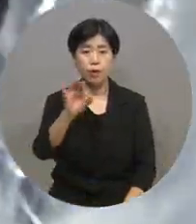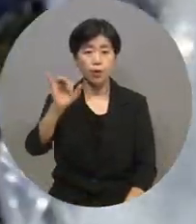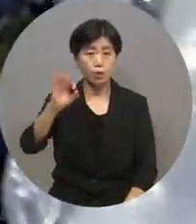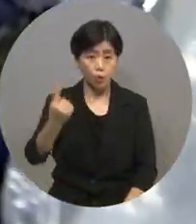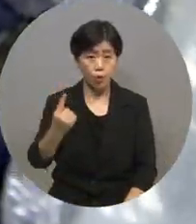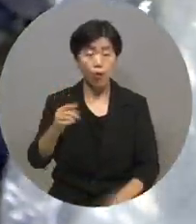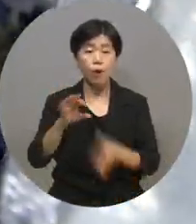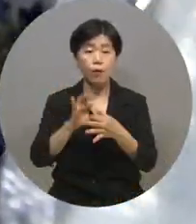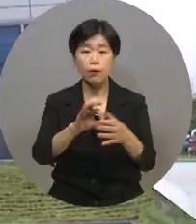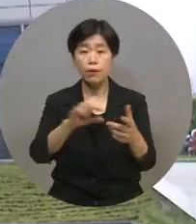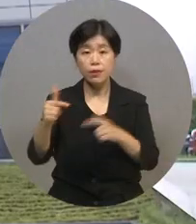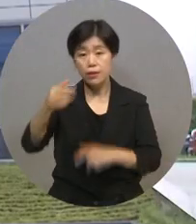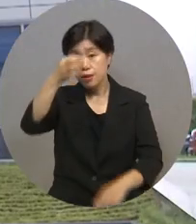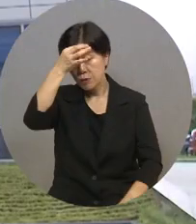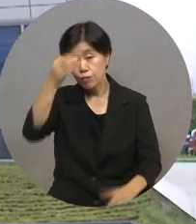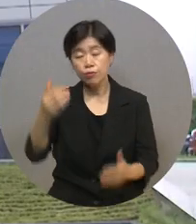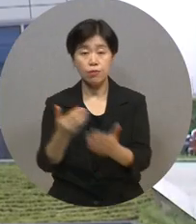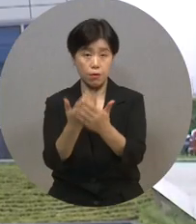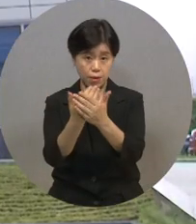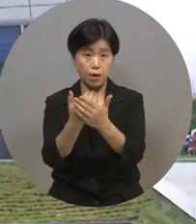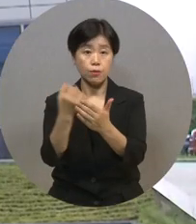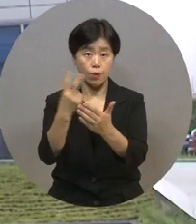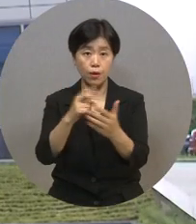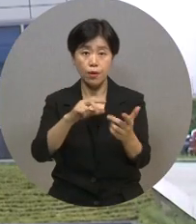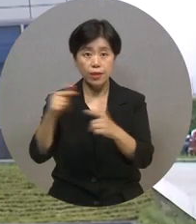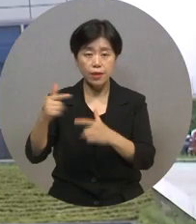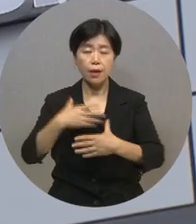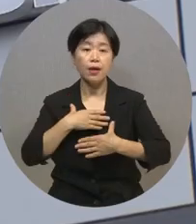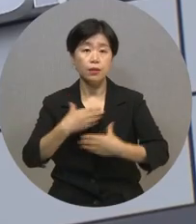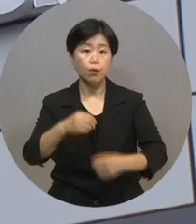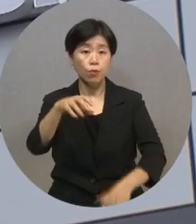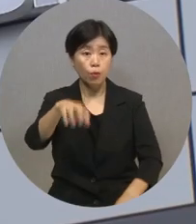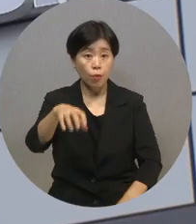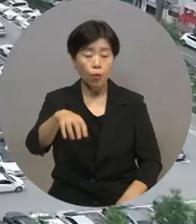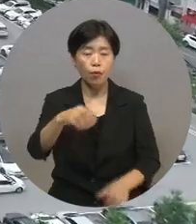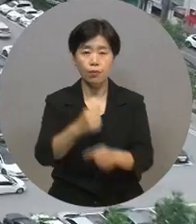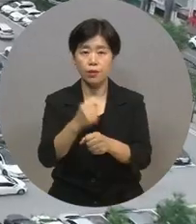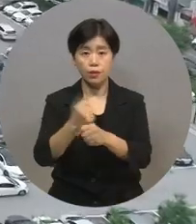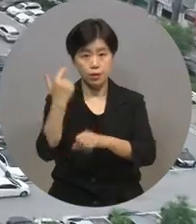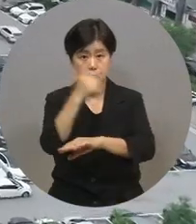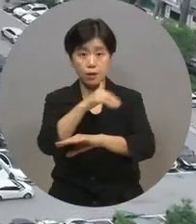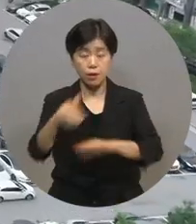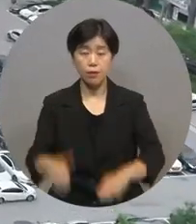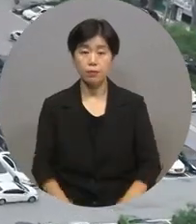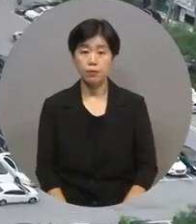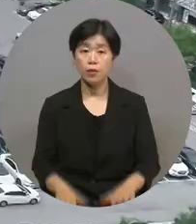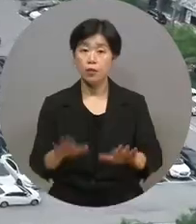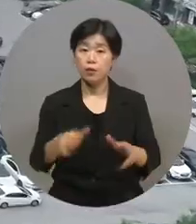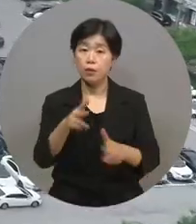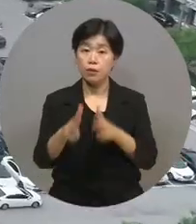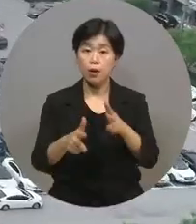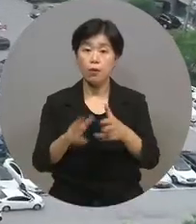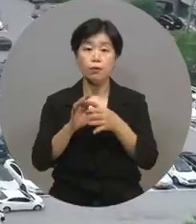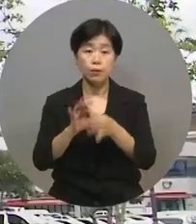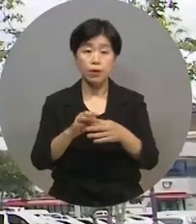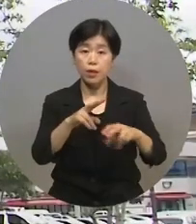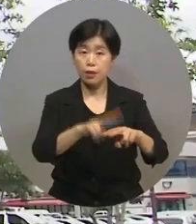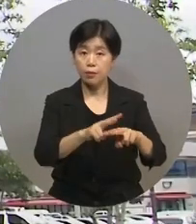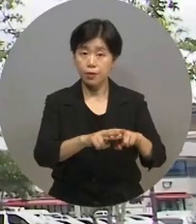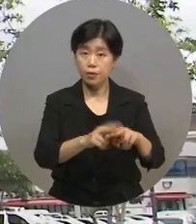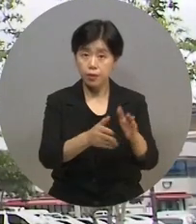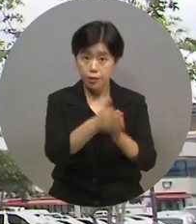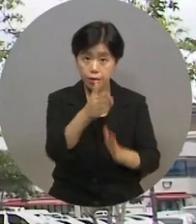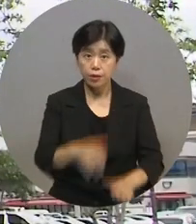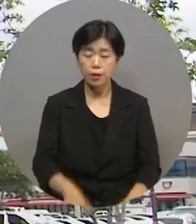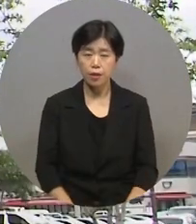기술 개발을 통해 안정적인 천연물 기반의 첨단 소재를 공급할 예정입니다. 이번 사업을 통해 남원시가 지역 내 산업